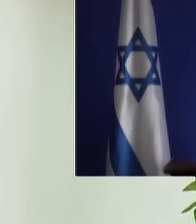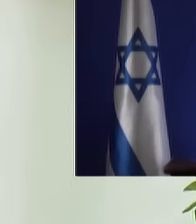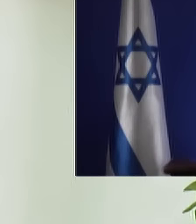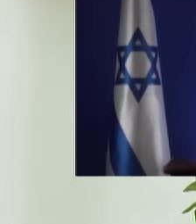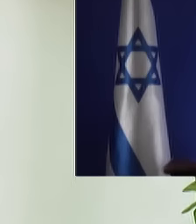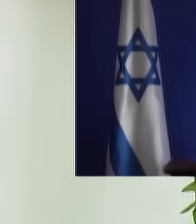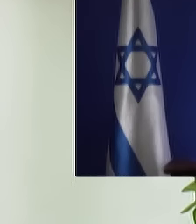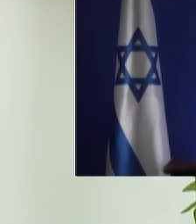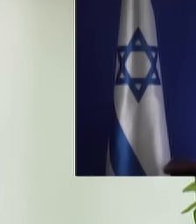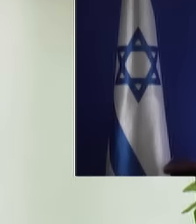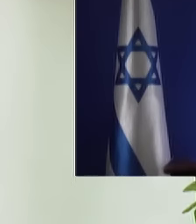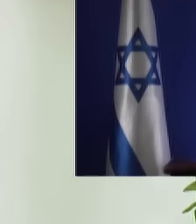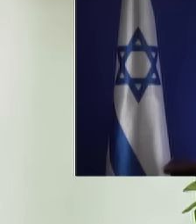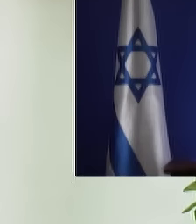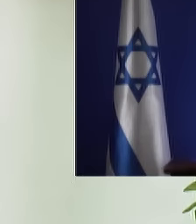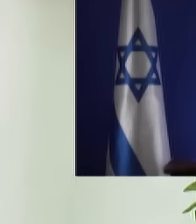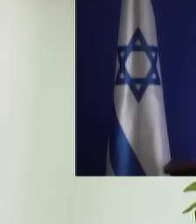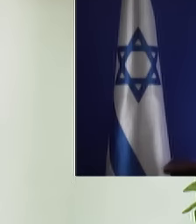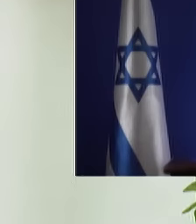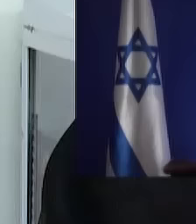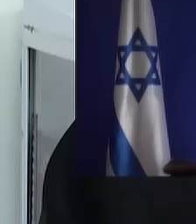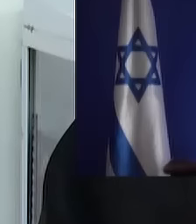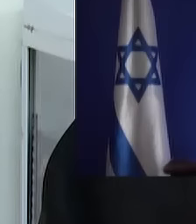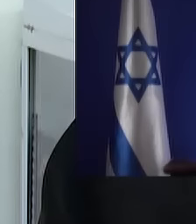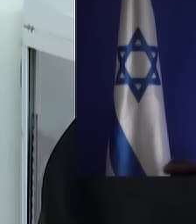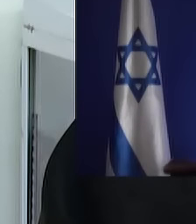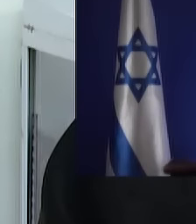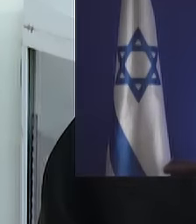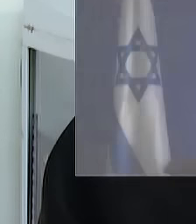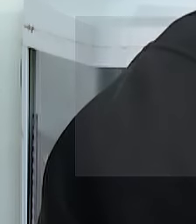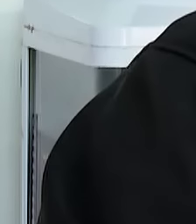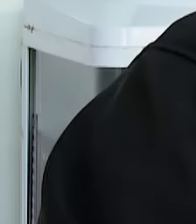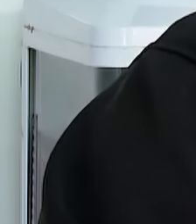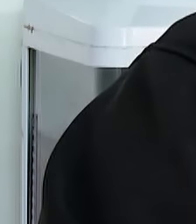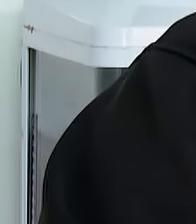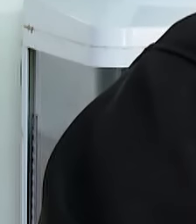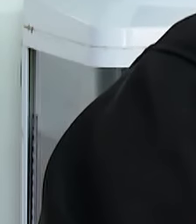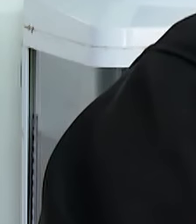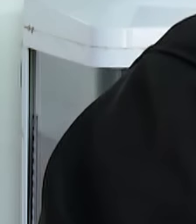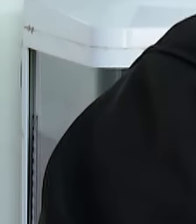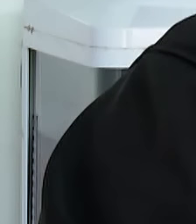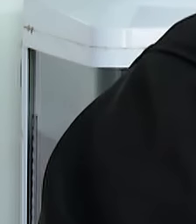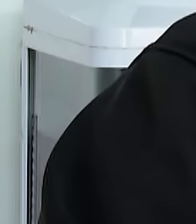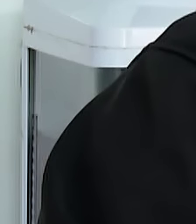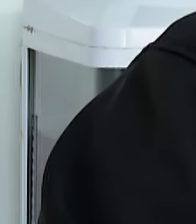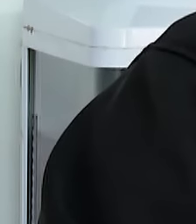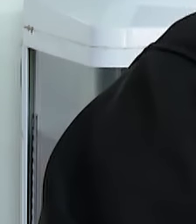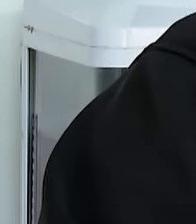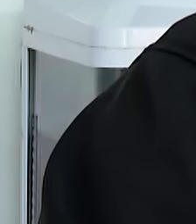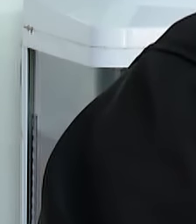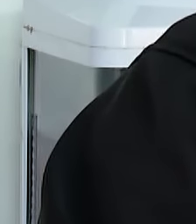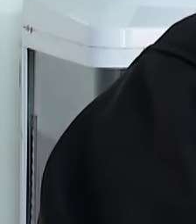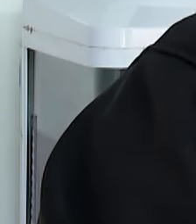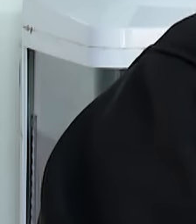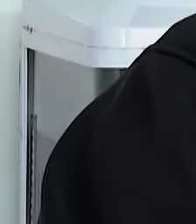סדרות. כשאני מבינה את זה, אני מבקשת להצטרף אליו. הגעתי לבית, בשעה 6:30